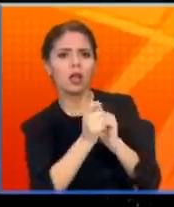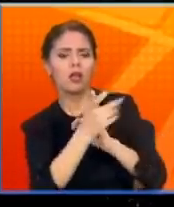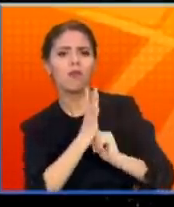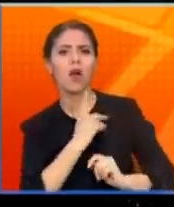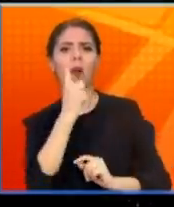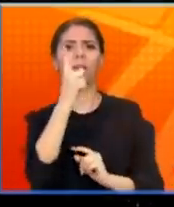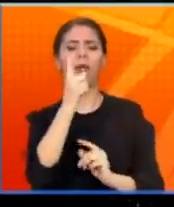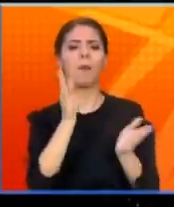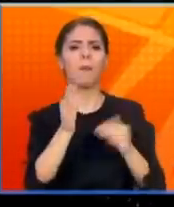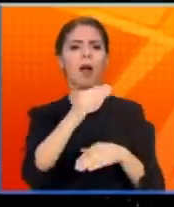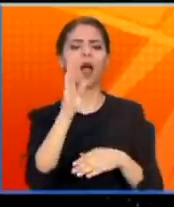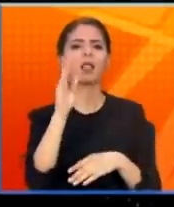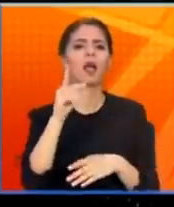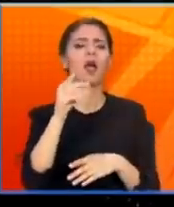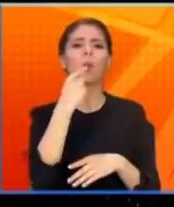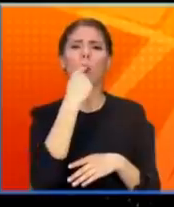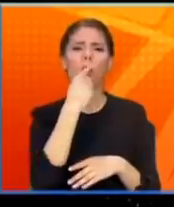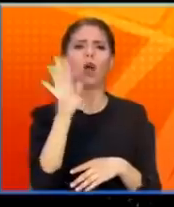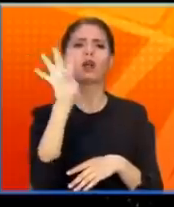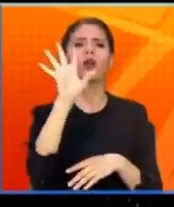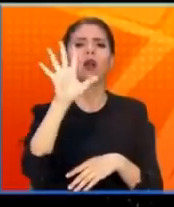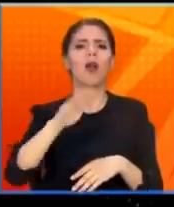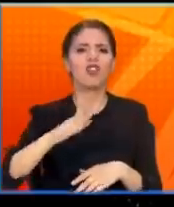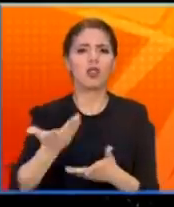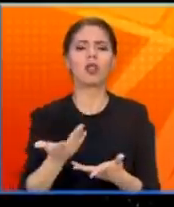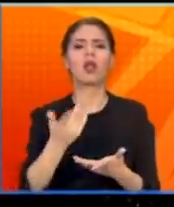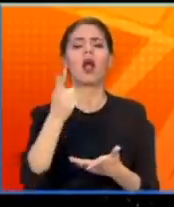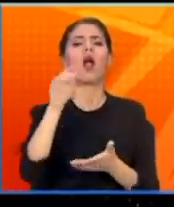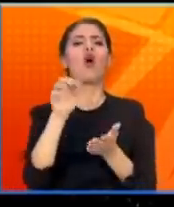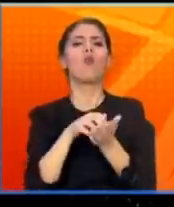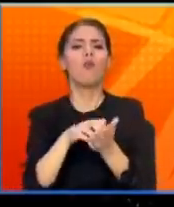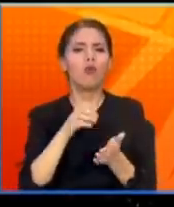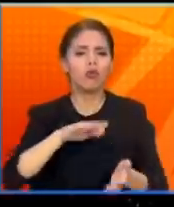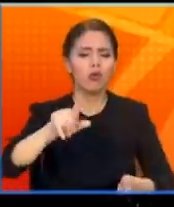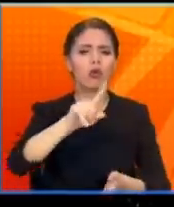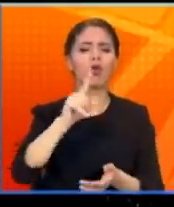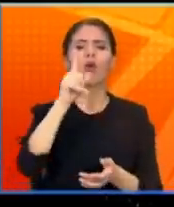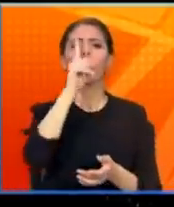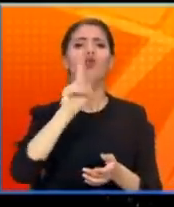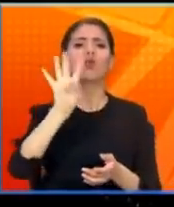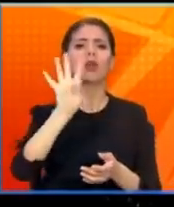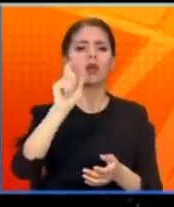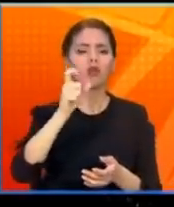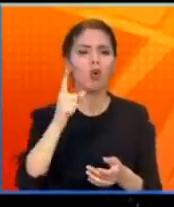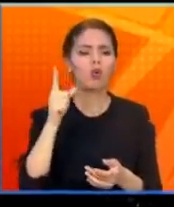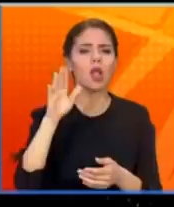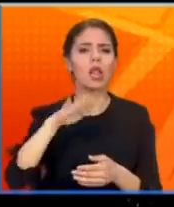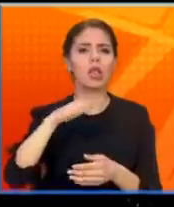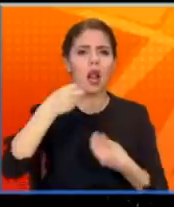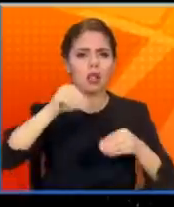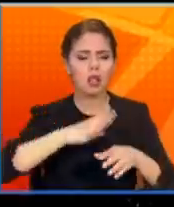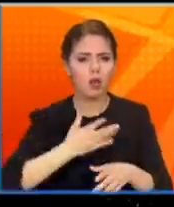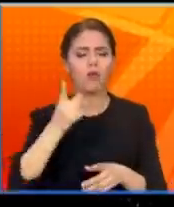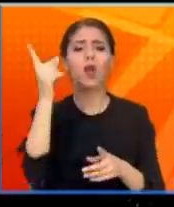paket makarna 45 liradan, 1 kilo bulgur ise 149 liradan satıldı. Bu da %600 ile %800